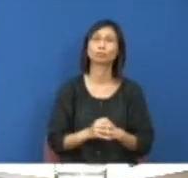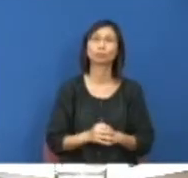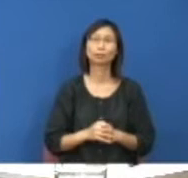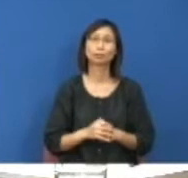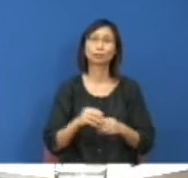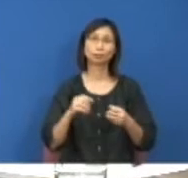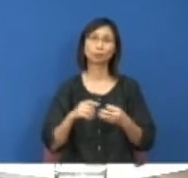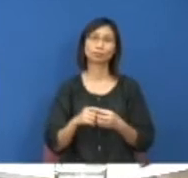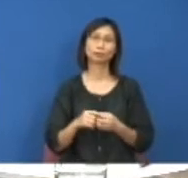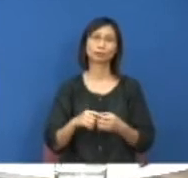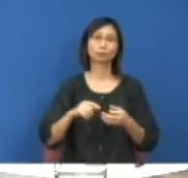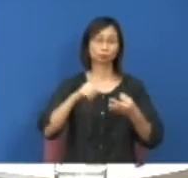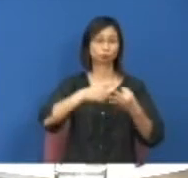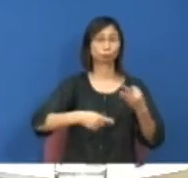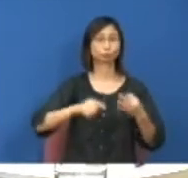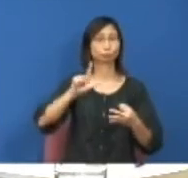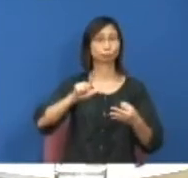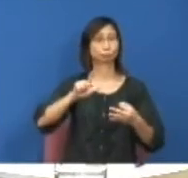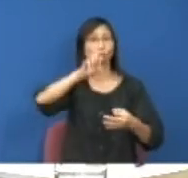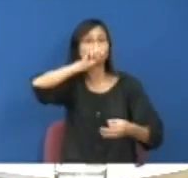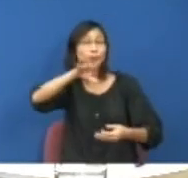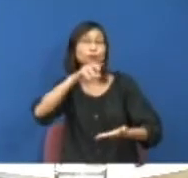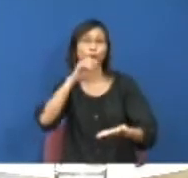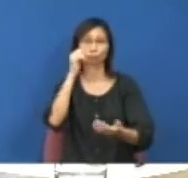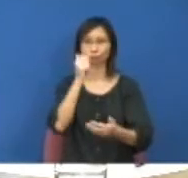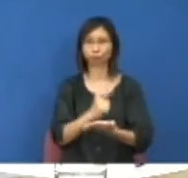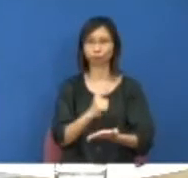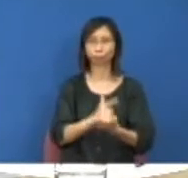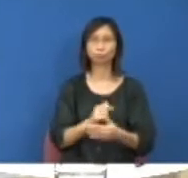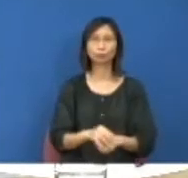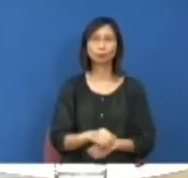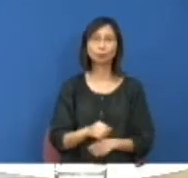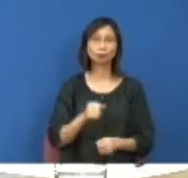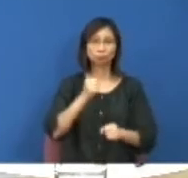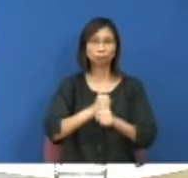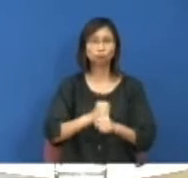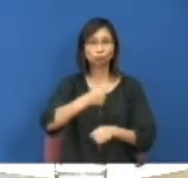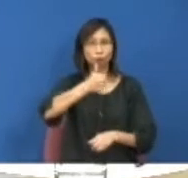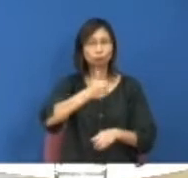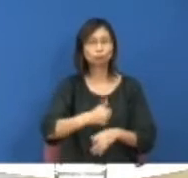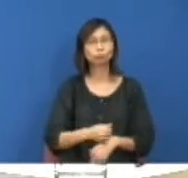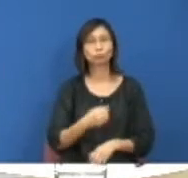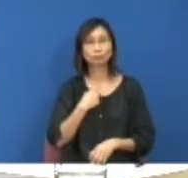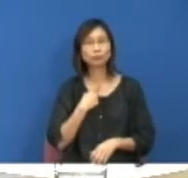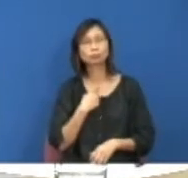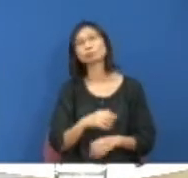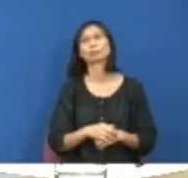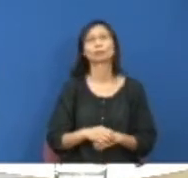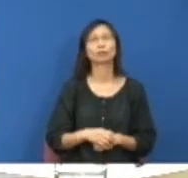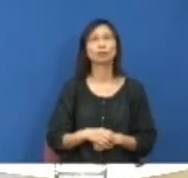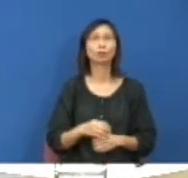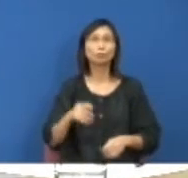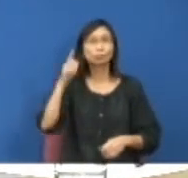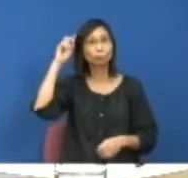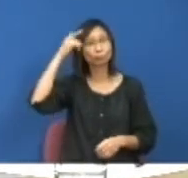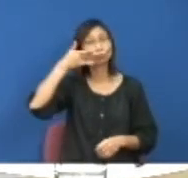講嘅嘢係好重要，因為你係要做到先得噶嘛。譬如舉個例。隨最新科技的發展，我哋用短信